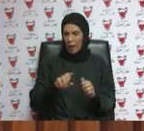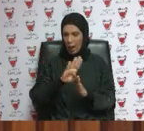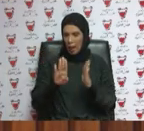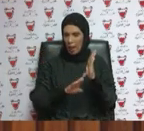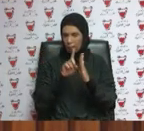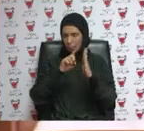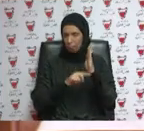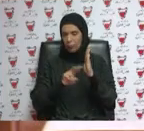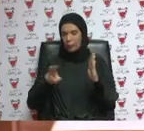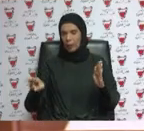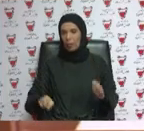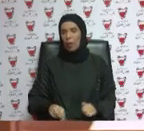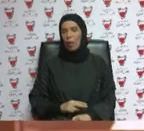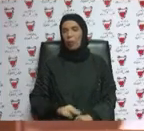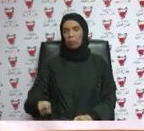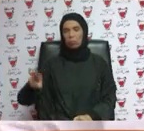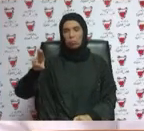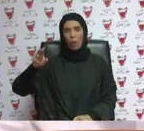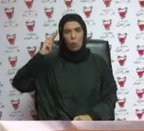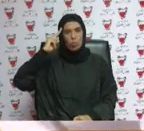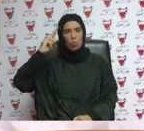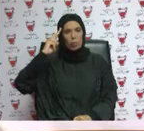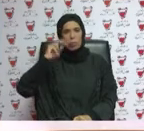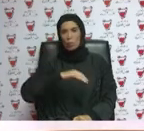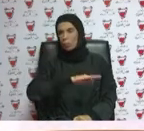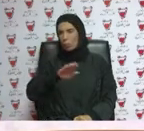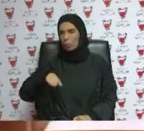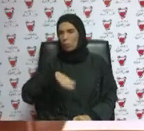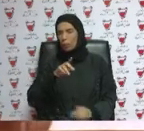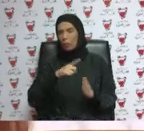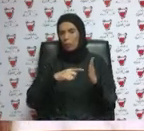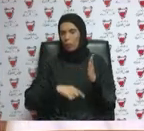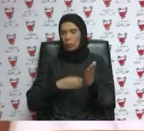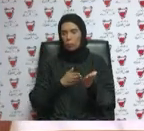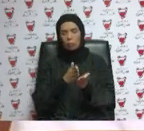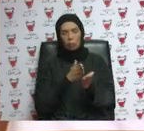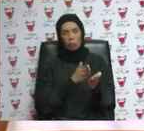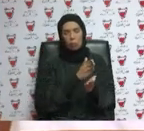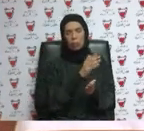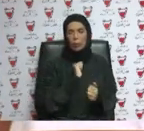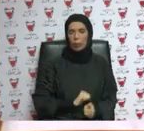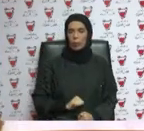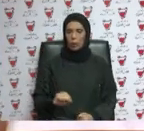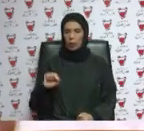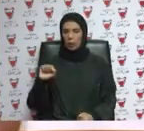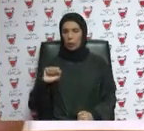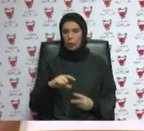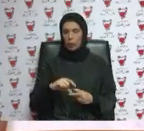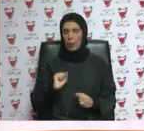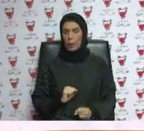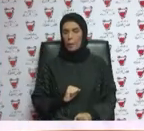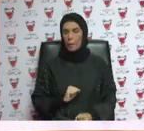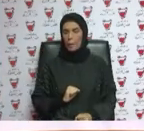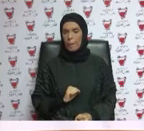وحقيقة كقانونيين تابعنا بصياغتها إجرائيا طريقة القانون المرتبط ذو الصلة